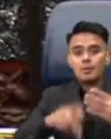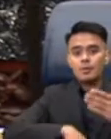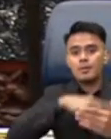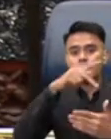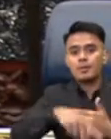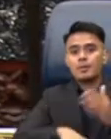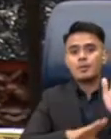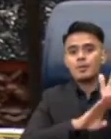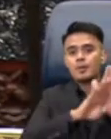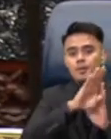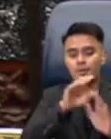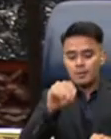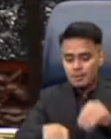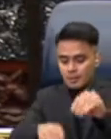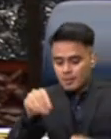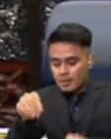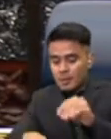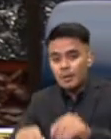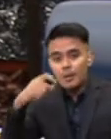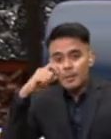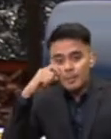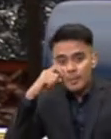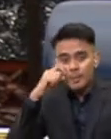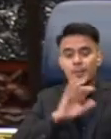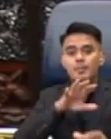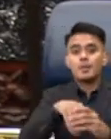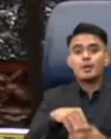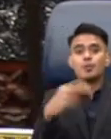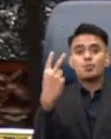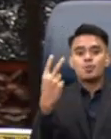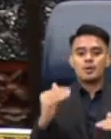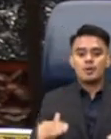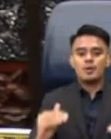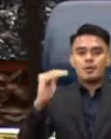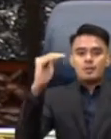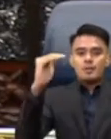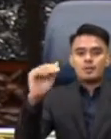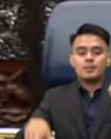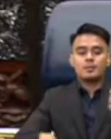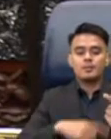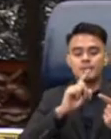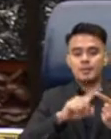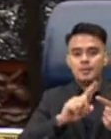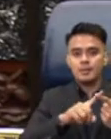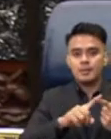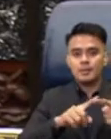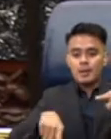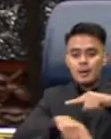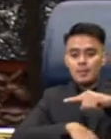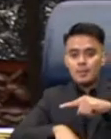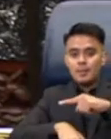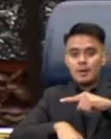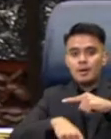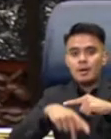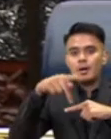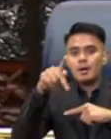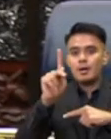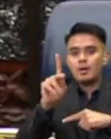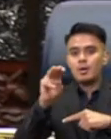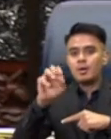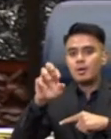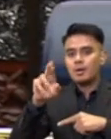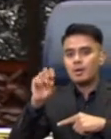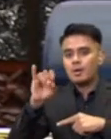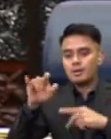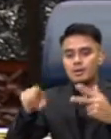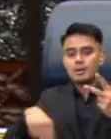pembangunan tanaman bawang yang melibatkan dua fasa iaitu fasa pra komersial dan Pasa